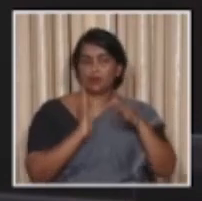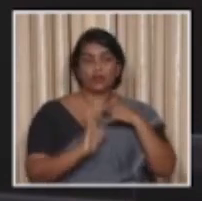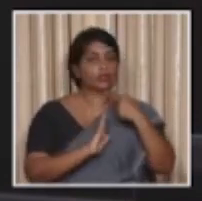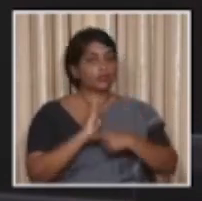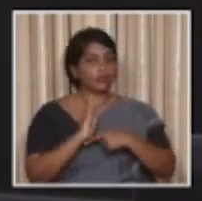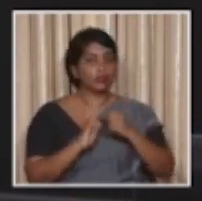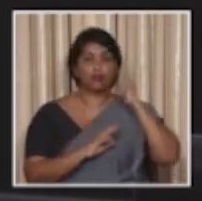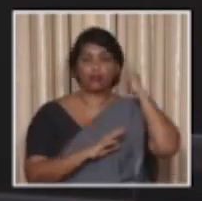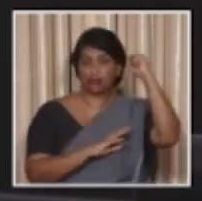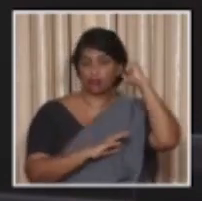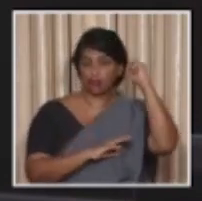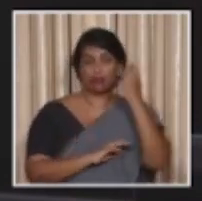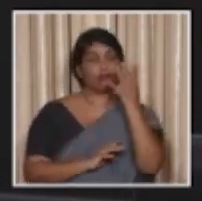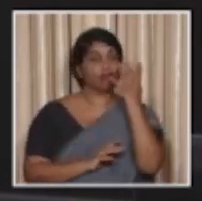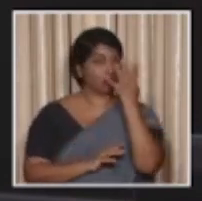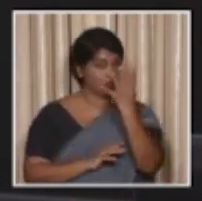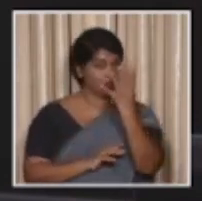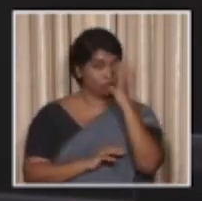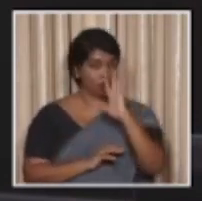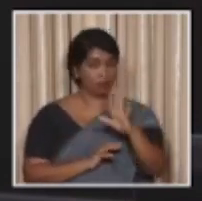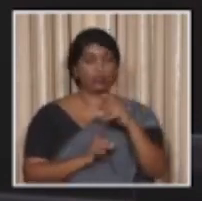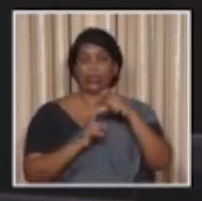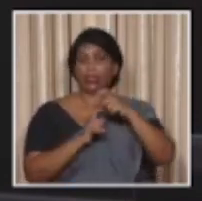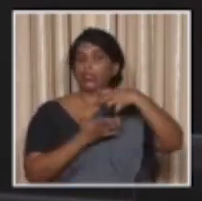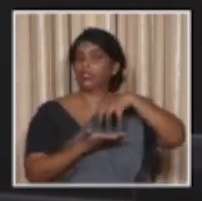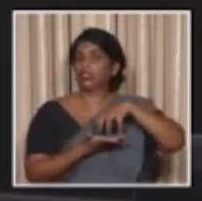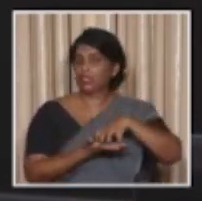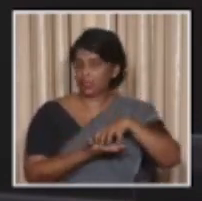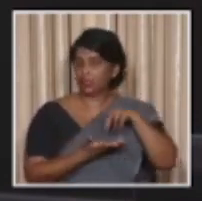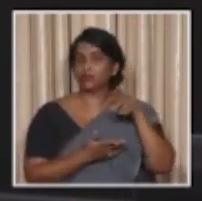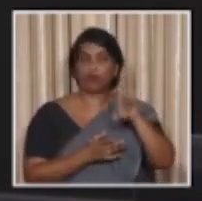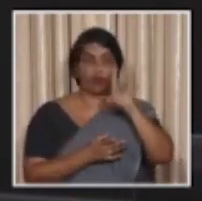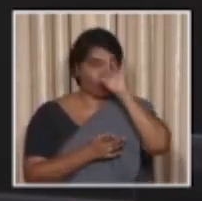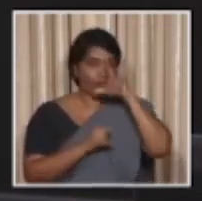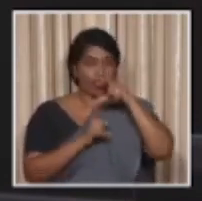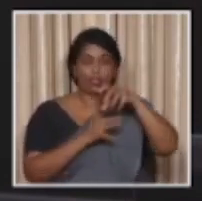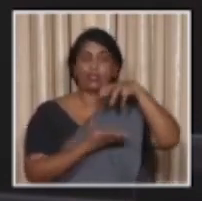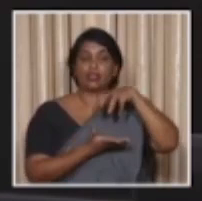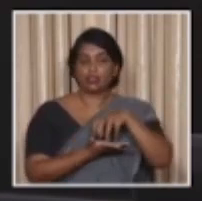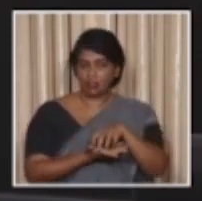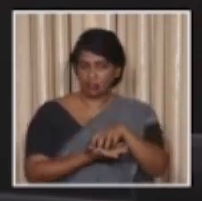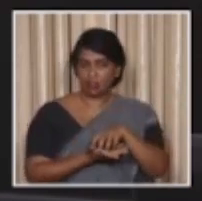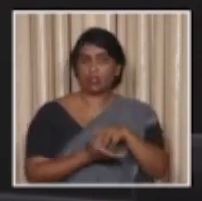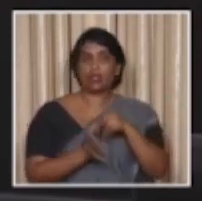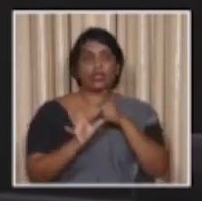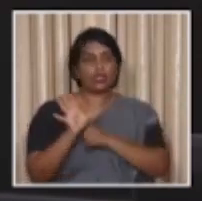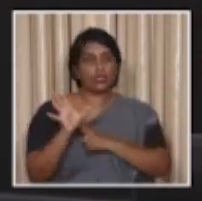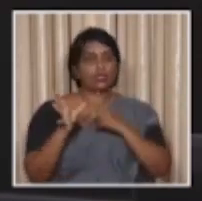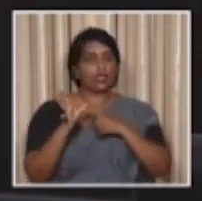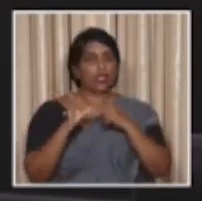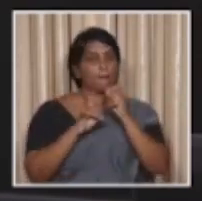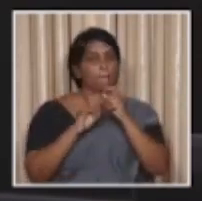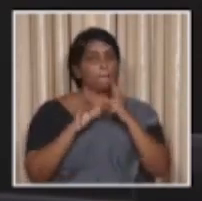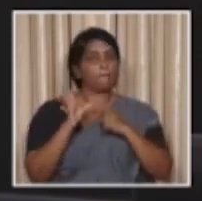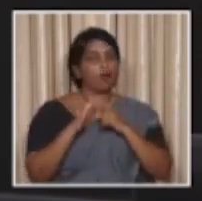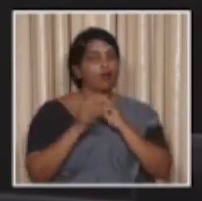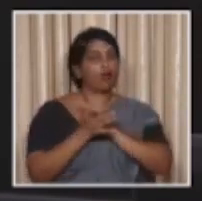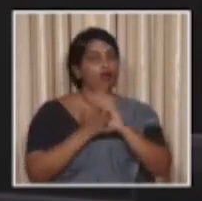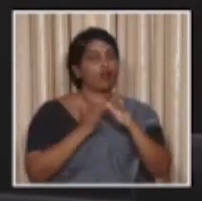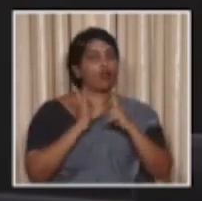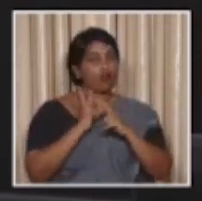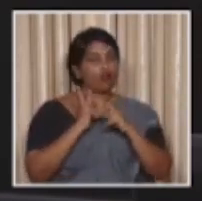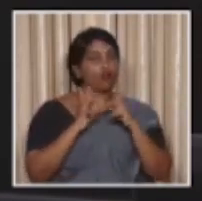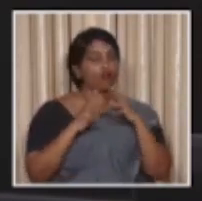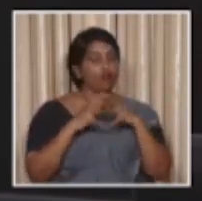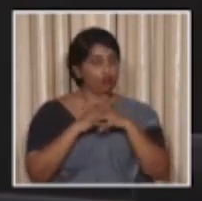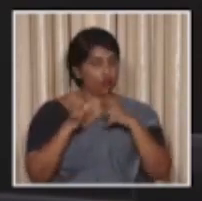ලංකාවේ රාජධානි හතරක් තිබිච්ච දිස්ත්‍රික්කයක් ඇඩියට කුරුණෑගල දිස්ත්‍රික්කය ගත්තහම යාපහුව රාජධානිය, කුරුණෑගල